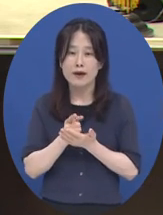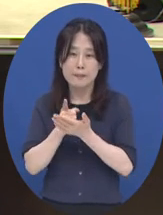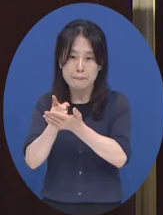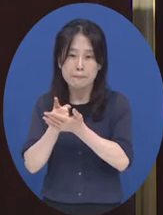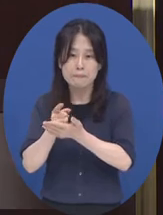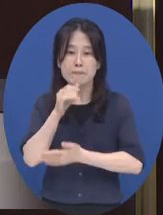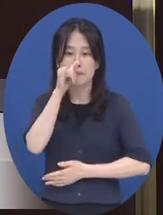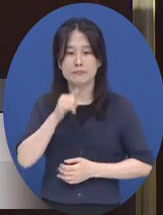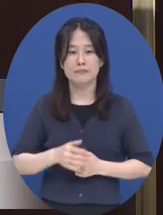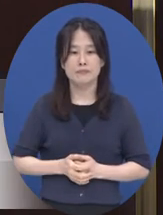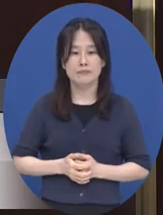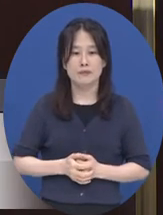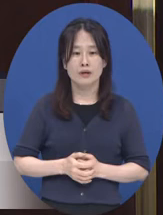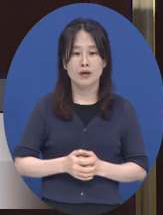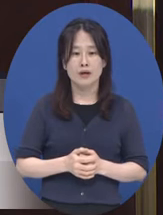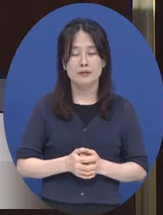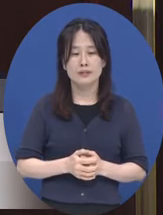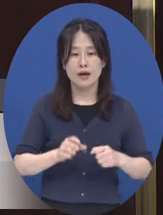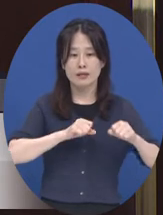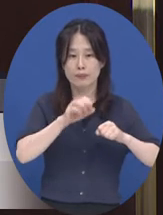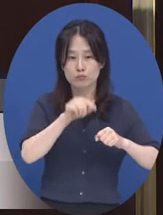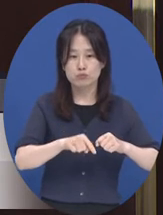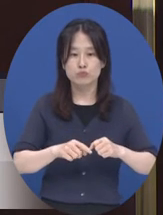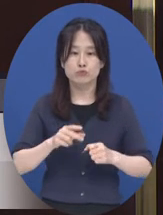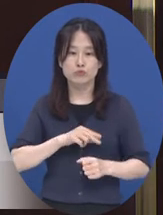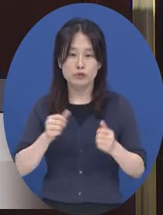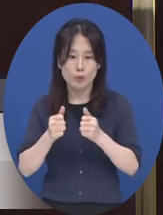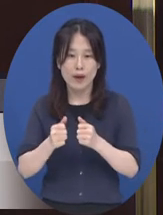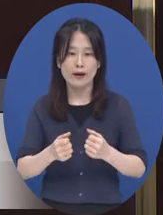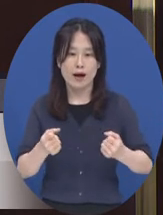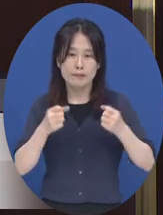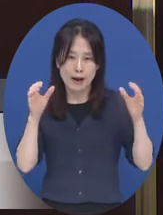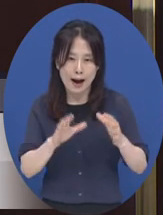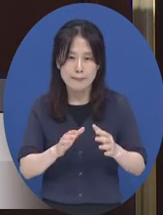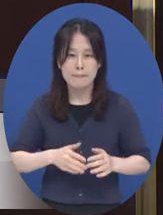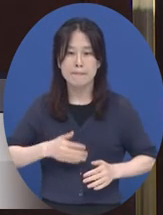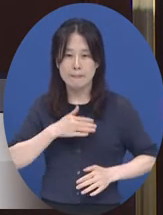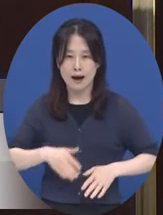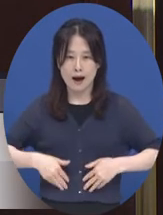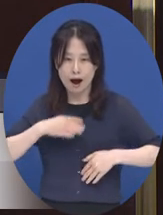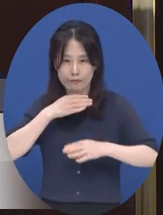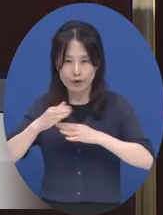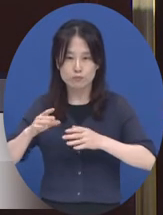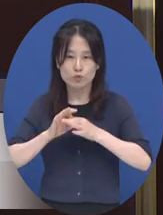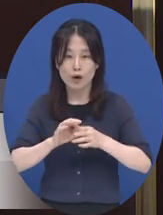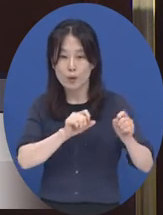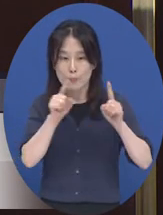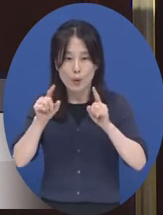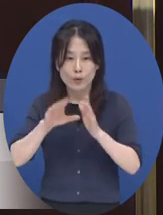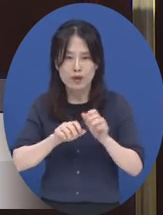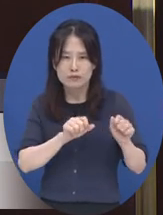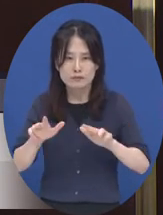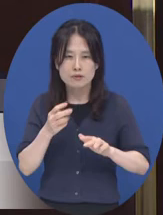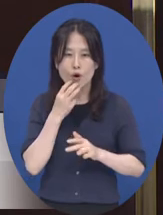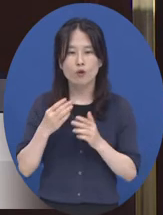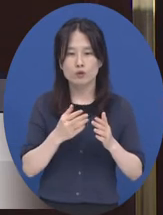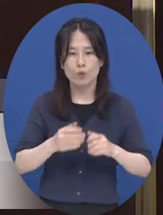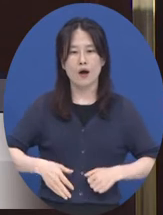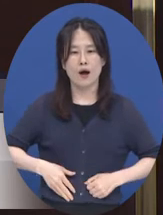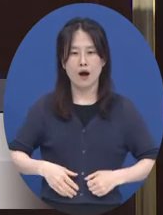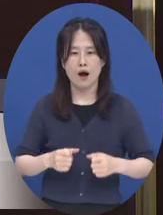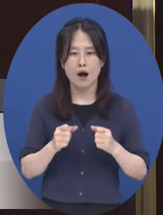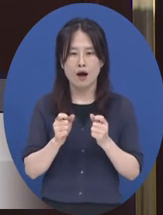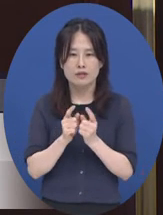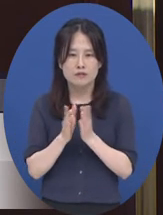이루어졌습니다. 집행부와 도의회가 긴밀히 협력하여 남북관계가 재개되는 즉시 경기도가 남북교류협력의